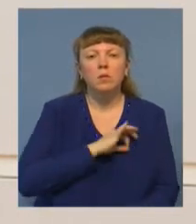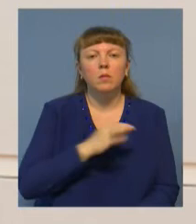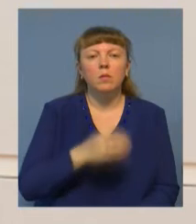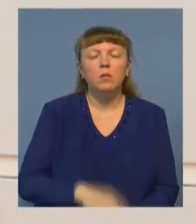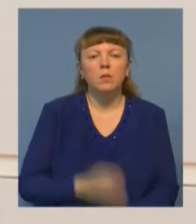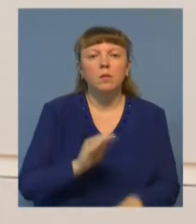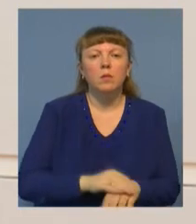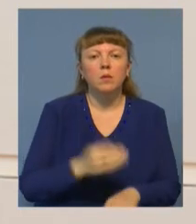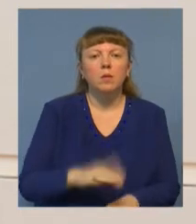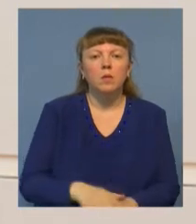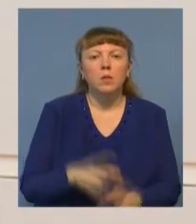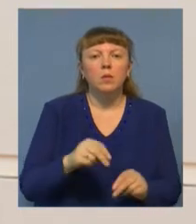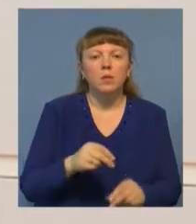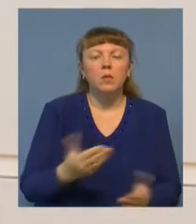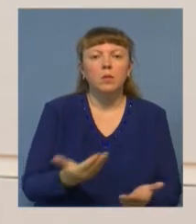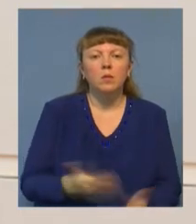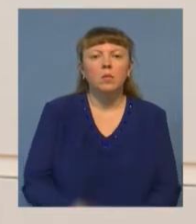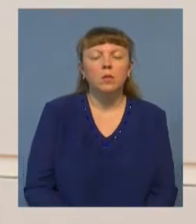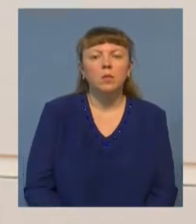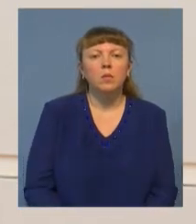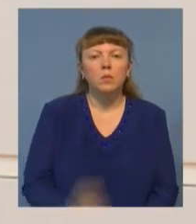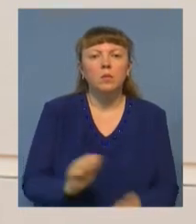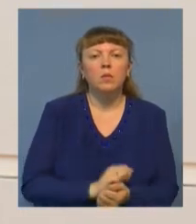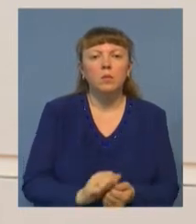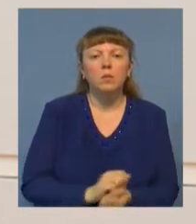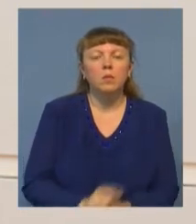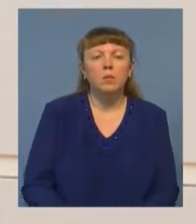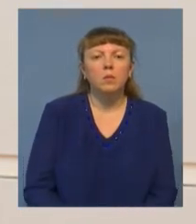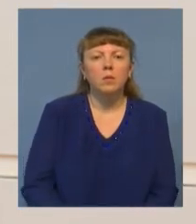при невозможности получения иным образом подтверждающих документов. Да?